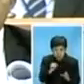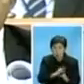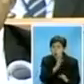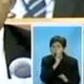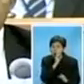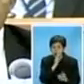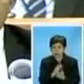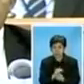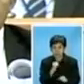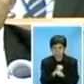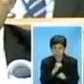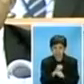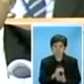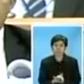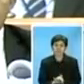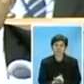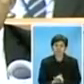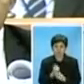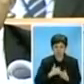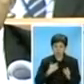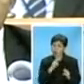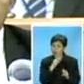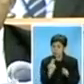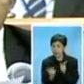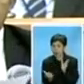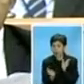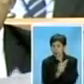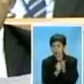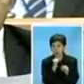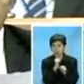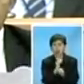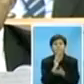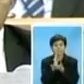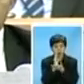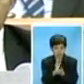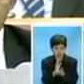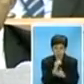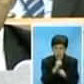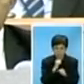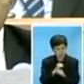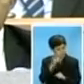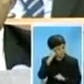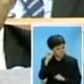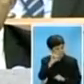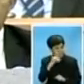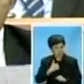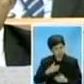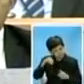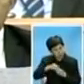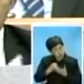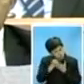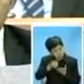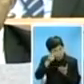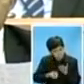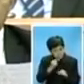ตในฐานะเลขานุการของนักการเมืองบางคนค่ะที่ได้เข้าไปทุจริตในการจัดซื้อข้าวถุงนะคะและก็มีการกินส่วนต่างราคากว่